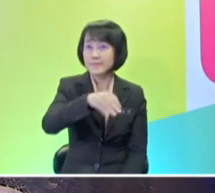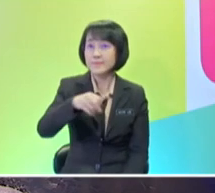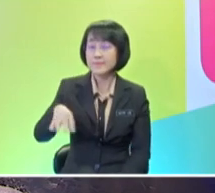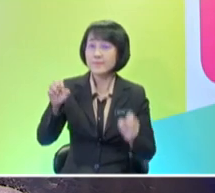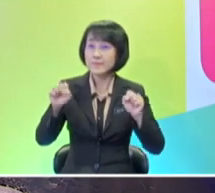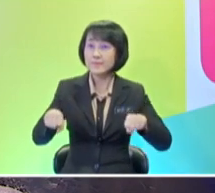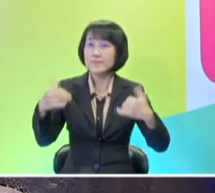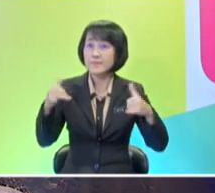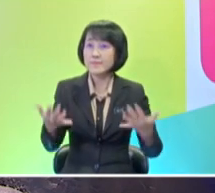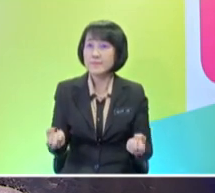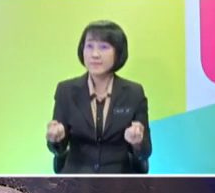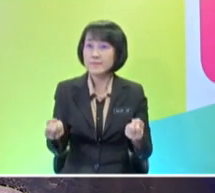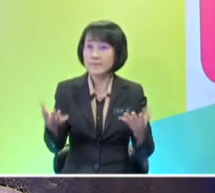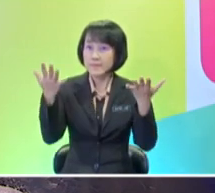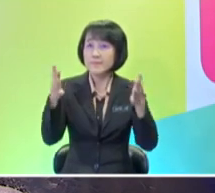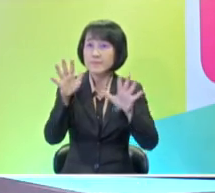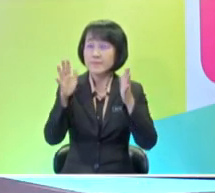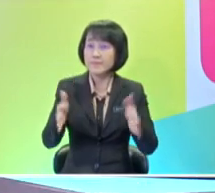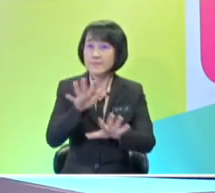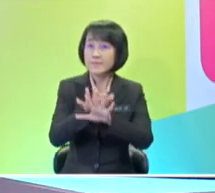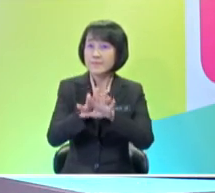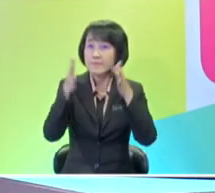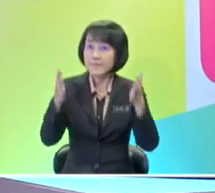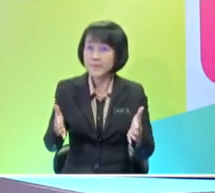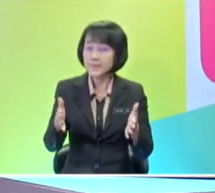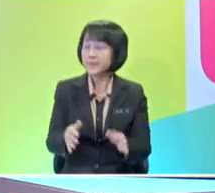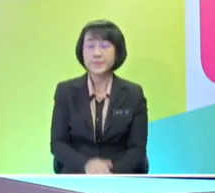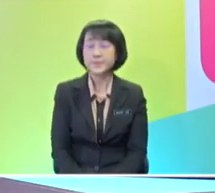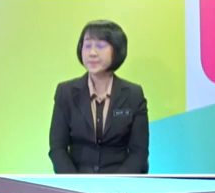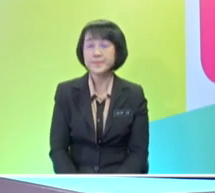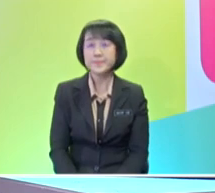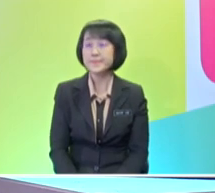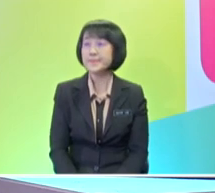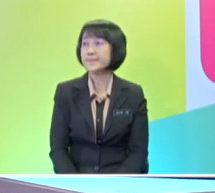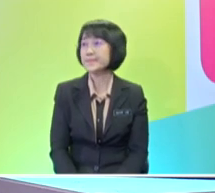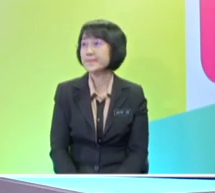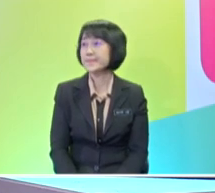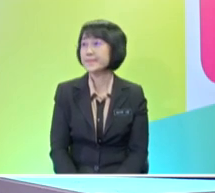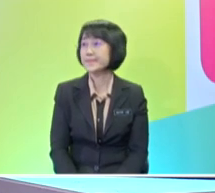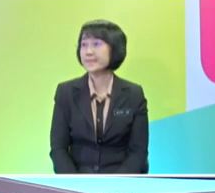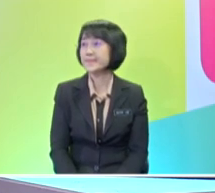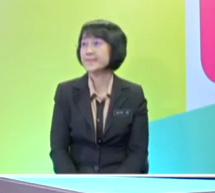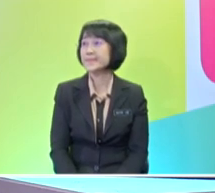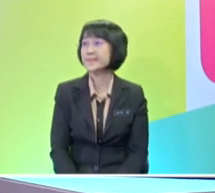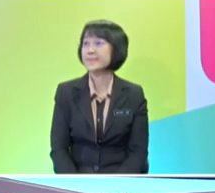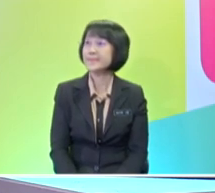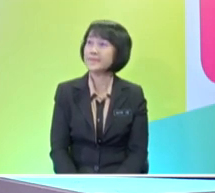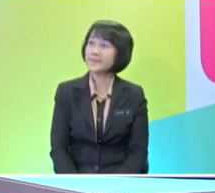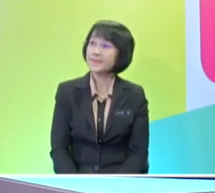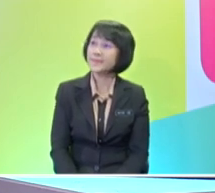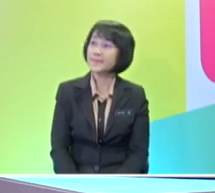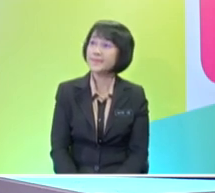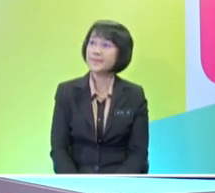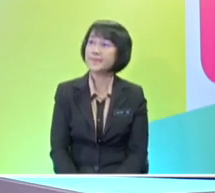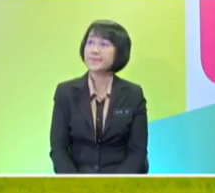itulah pemain ini syarat-syarat ini tidak dikhususkan untuk sesuatu permainan tersebut jadi